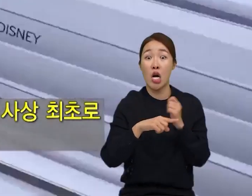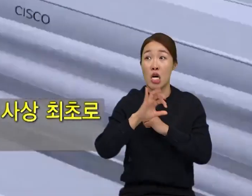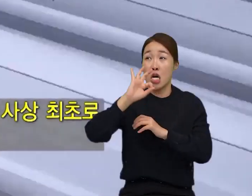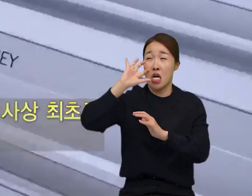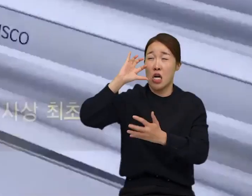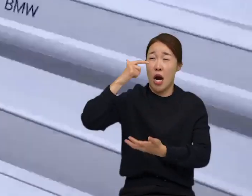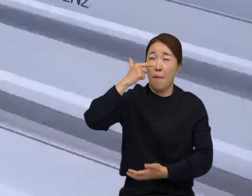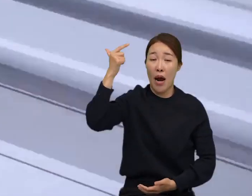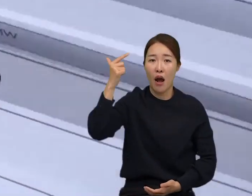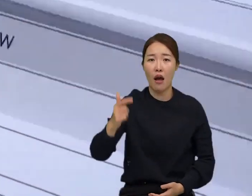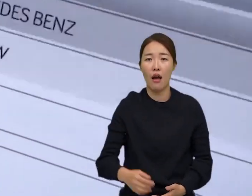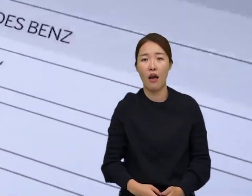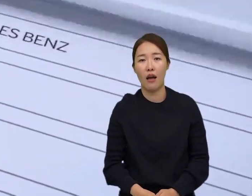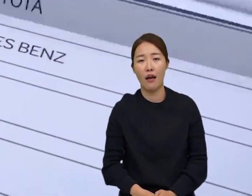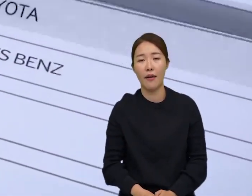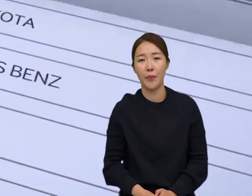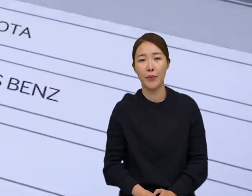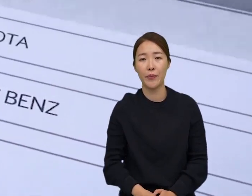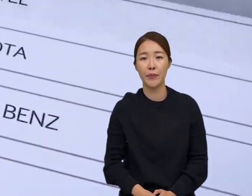기록했다.